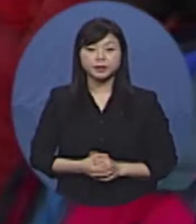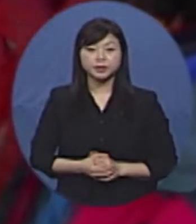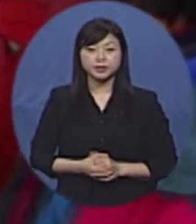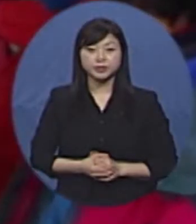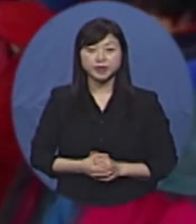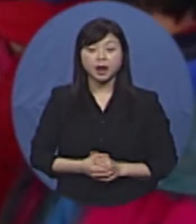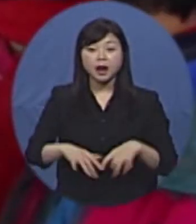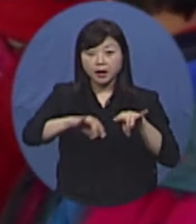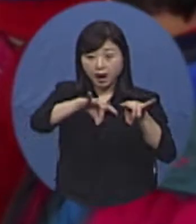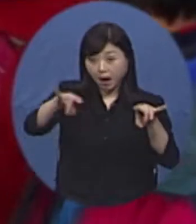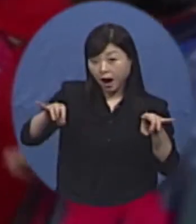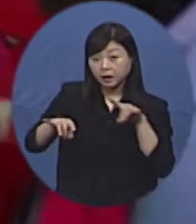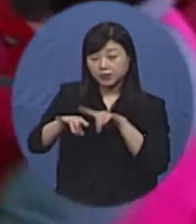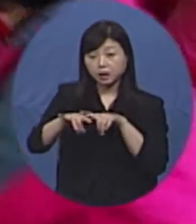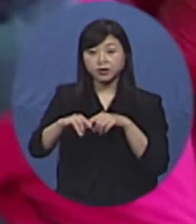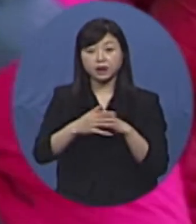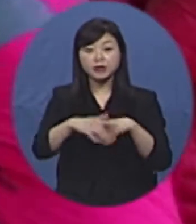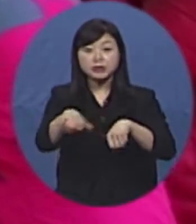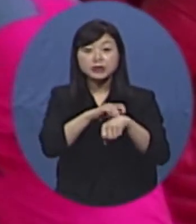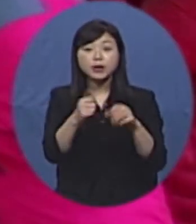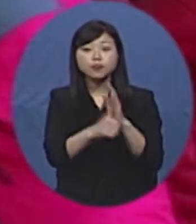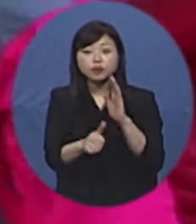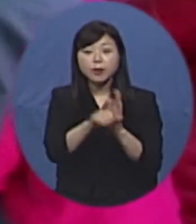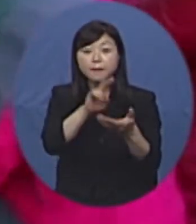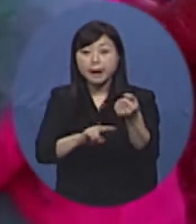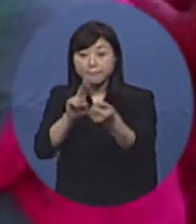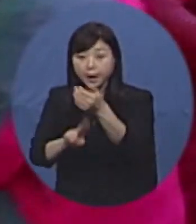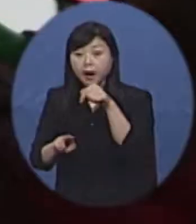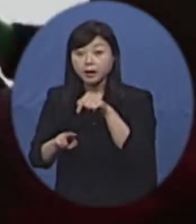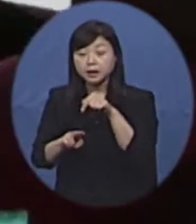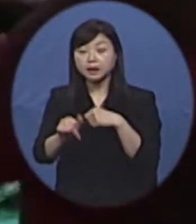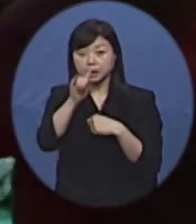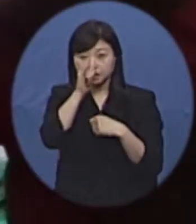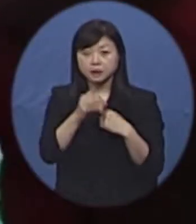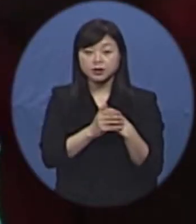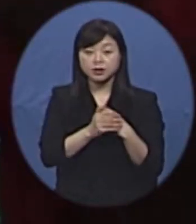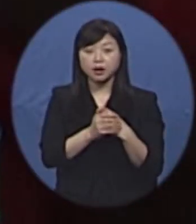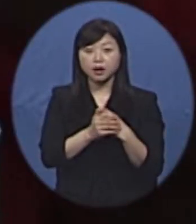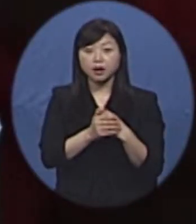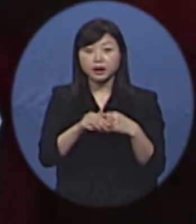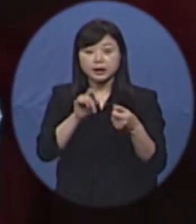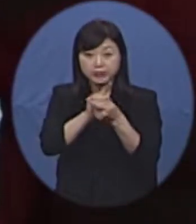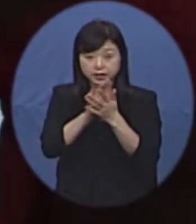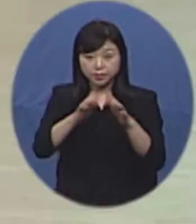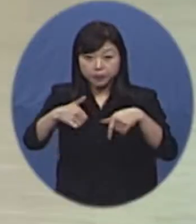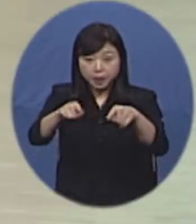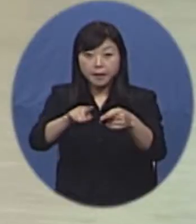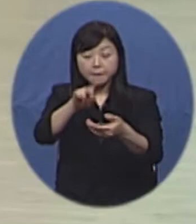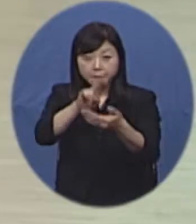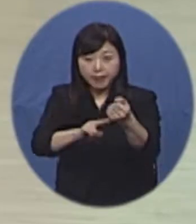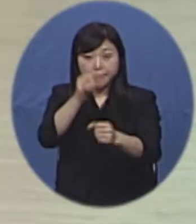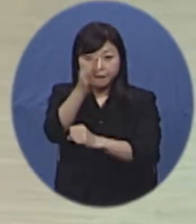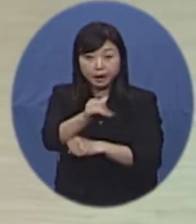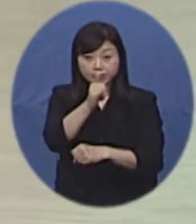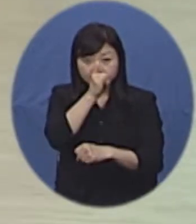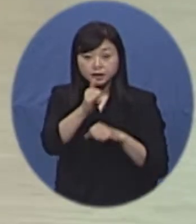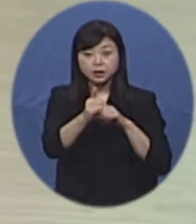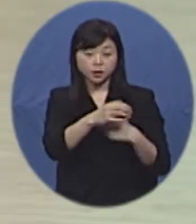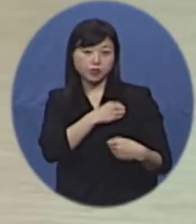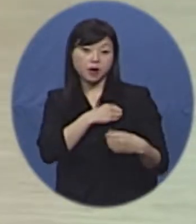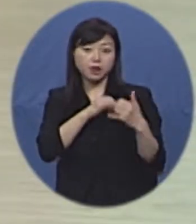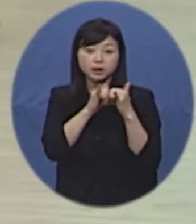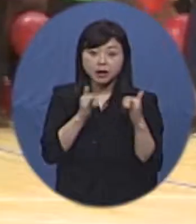장외부스에는 각 지역의 특산물을 판매하는 농산물 직거래장터가 운영됐으며 본격적으로 회원들의 단합을